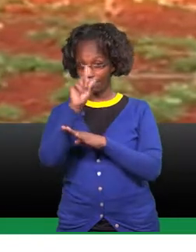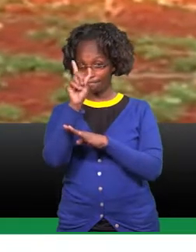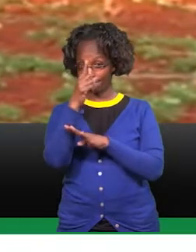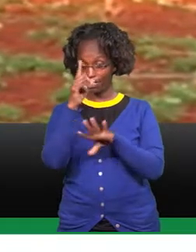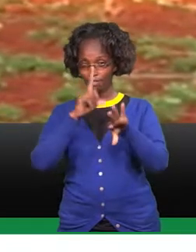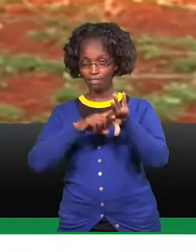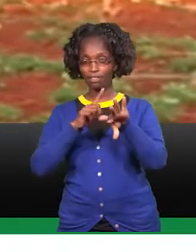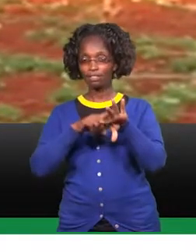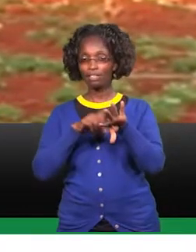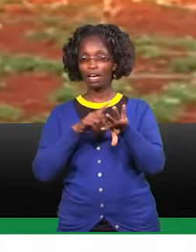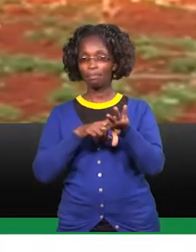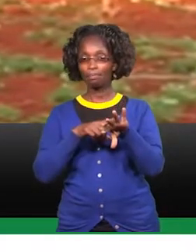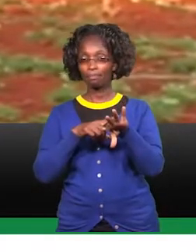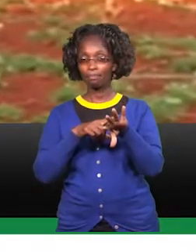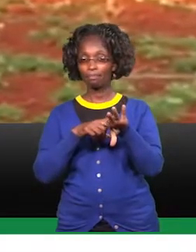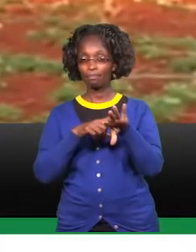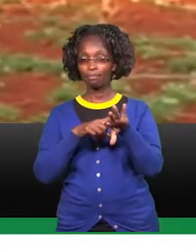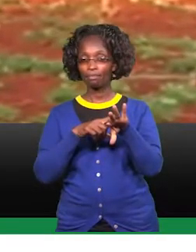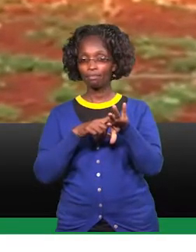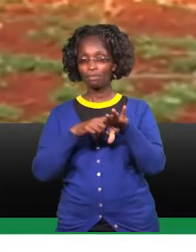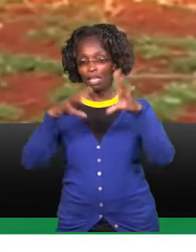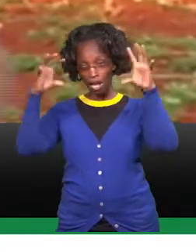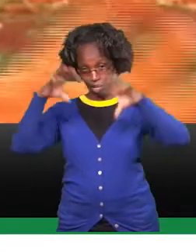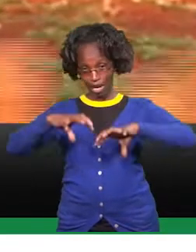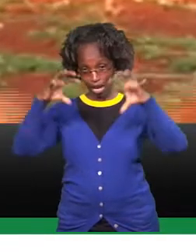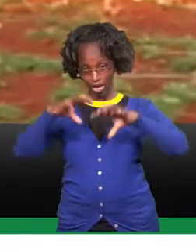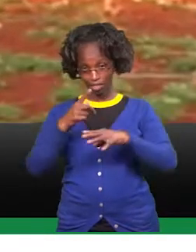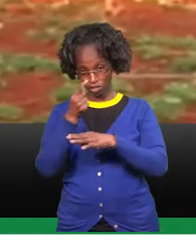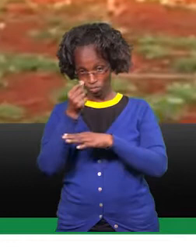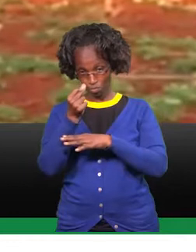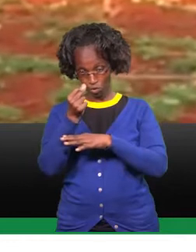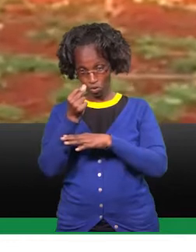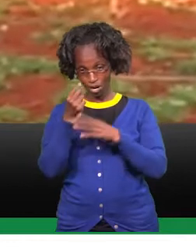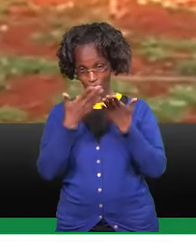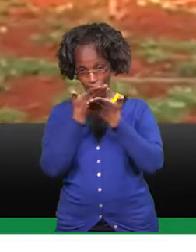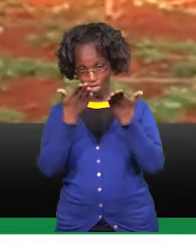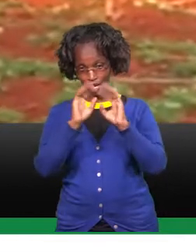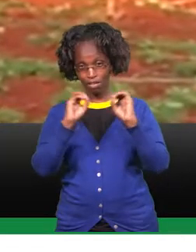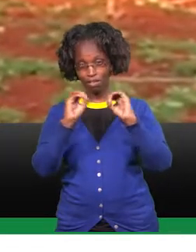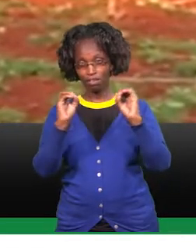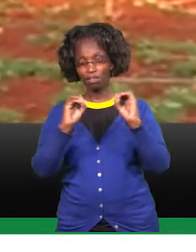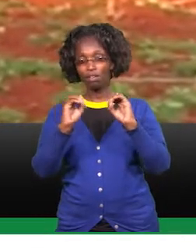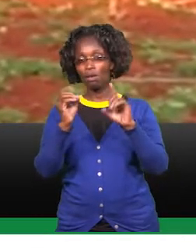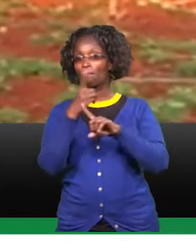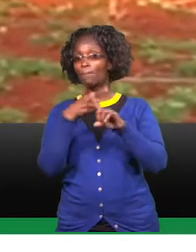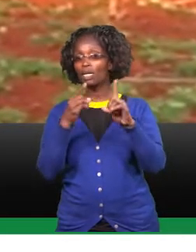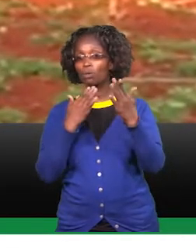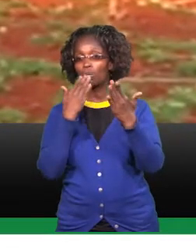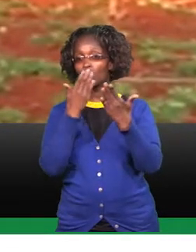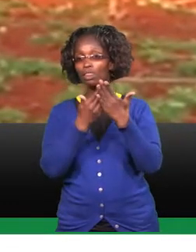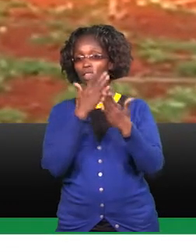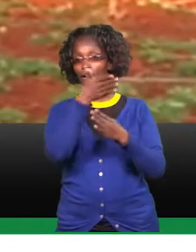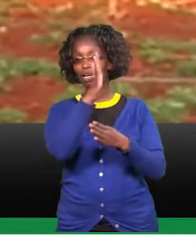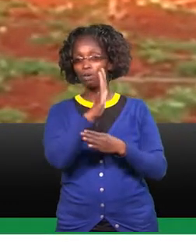Msimu wa kwanza kwa kweli ilikuwa mvua kidogo, ilikuwa ina tatizo, lakini tunashukuru kidogo